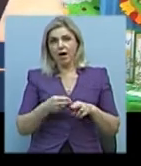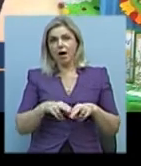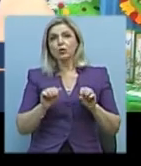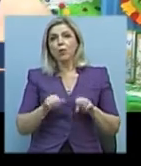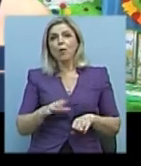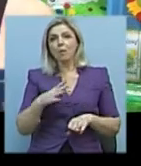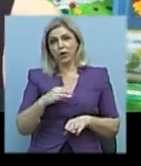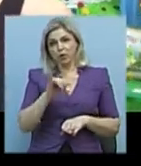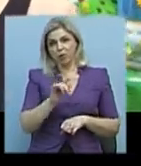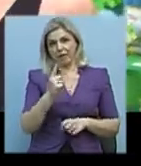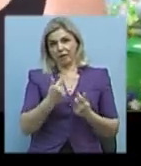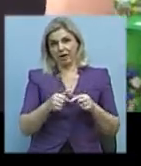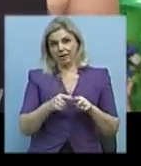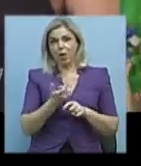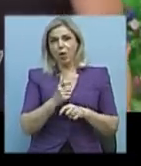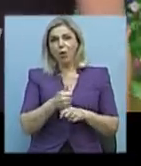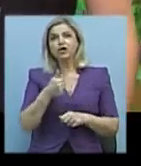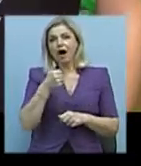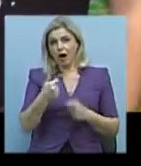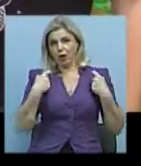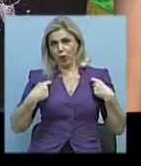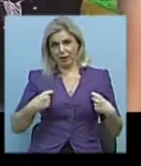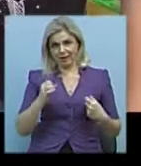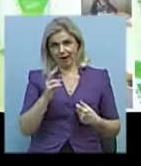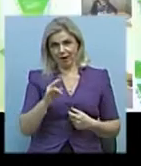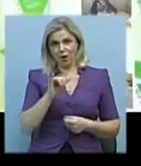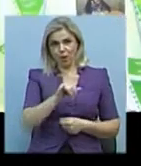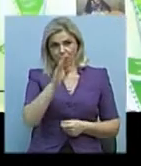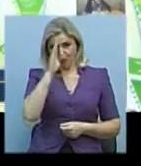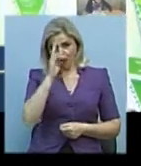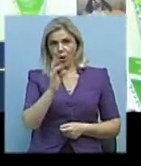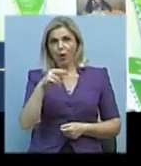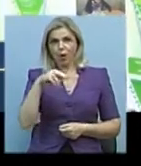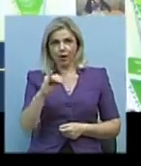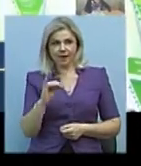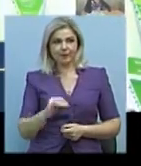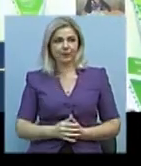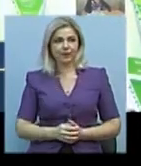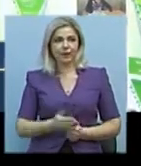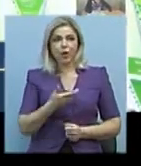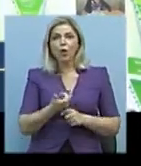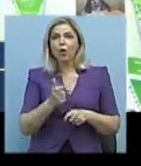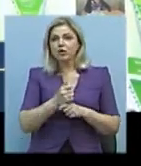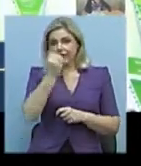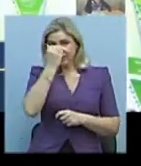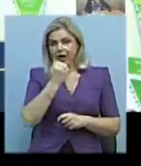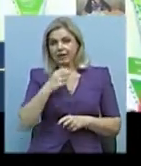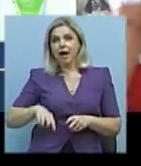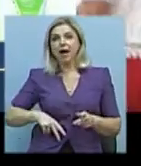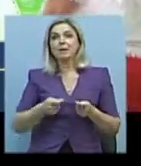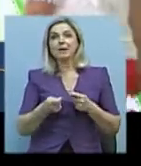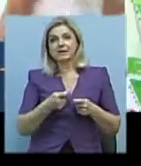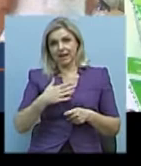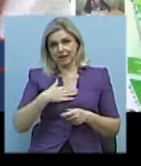першачка. Дуже гарний рюкзак у Колі. Правда, Коля? Коля. Ми дуже благодарні адміністрації нашого міста. Ми дуже вдячні адміністрації нашого